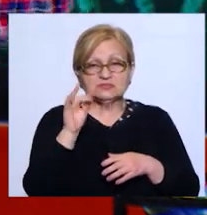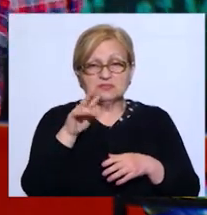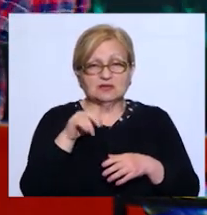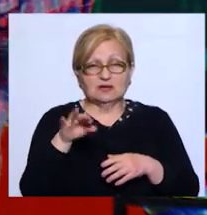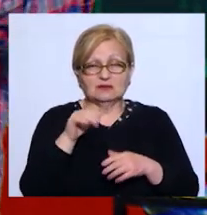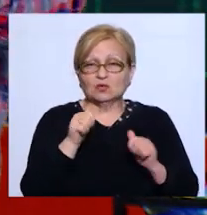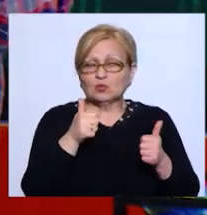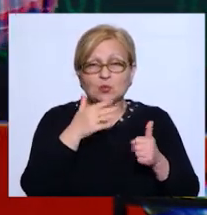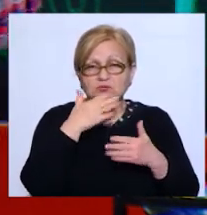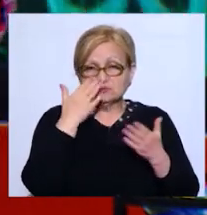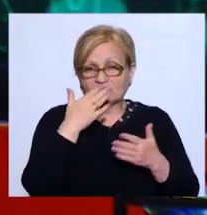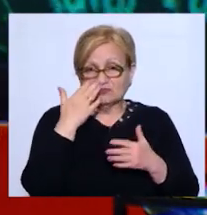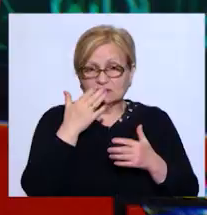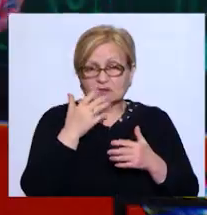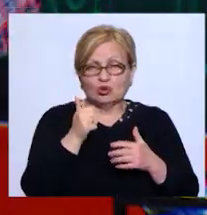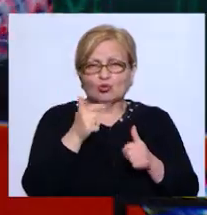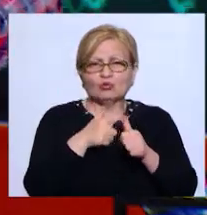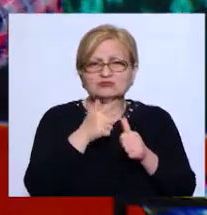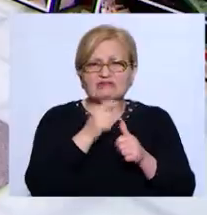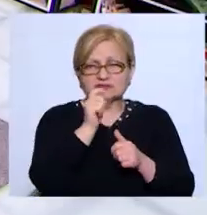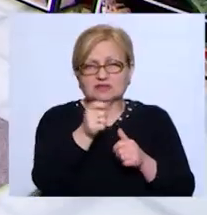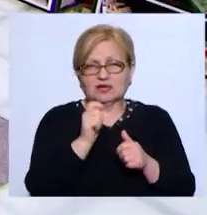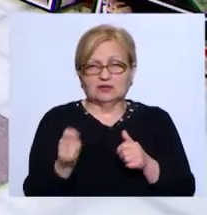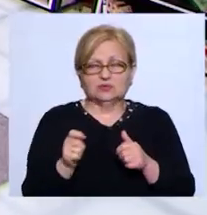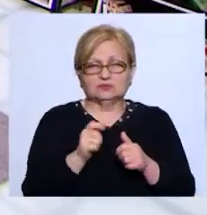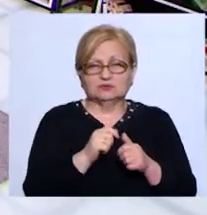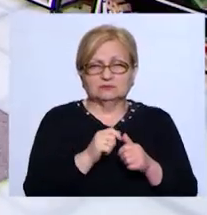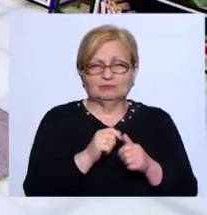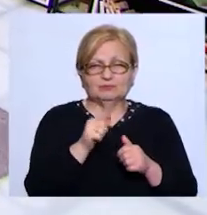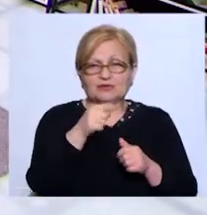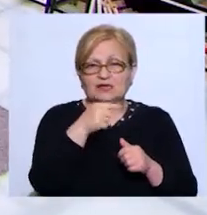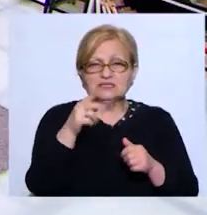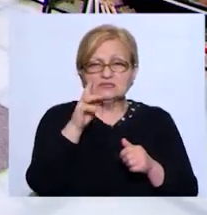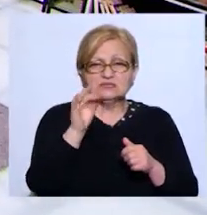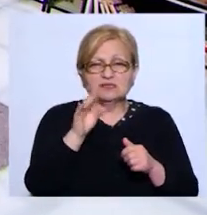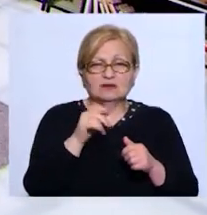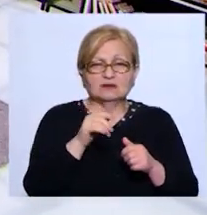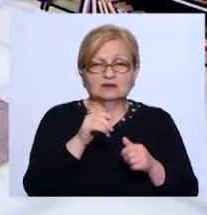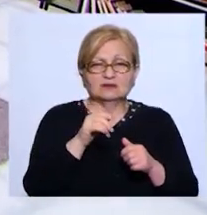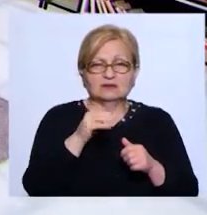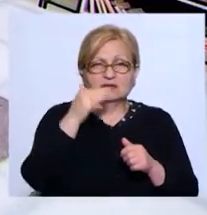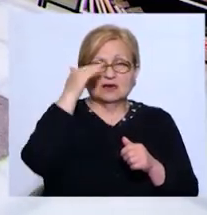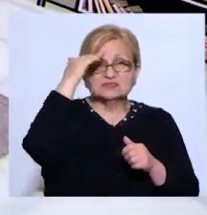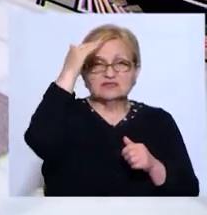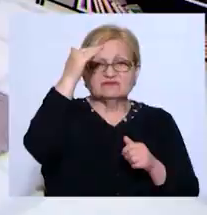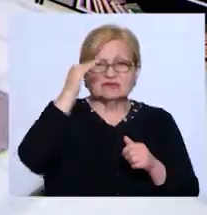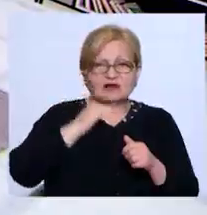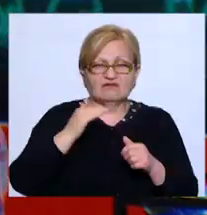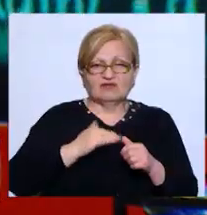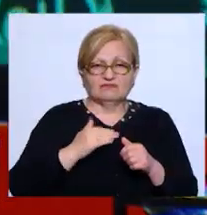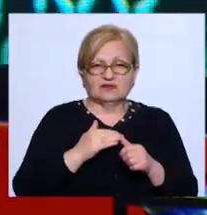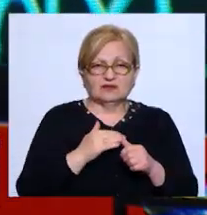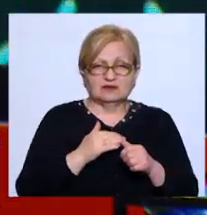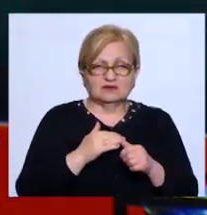როგორ უნდა წავიკითხოთ, როგორ უნდა დავასახელოთ წილადები. წილადების დასახელება ხდება ზემოდან ქვემოთ. ამ